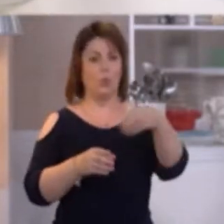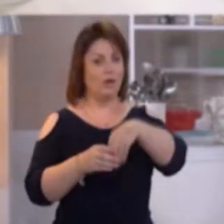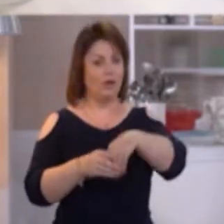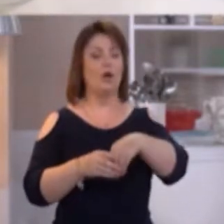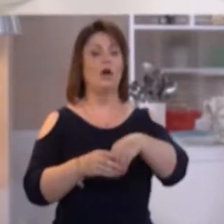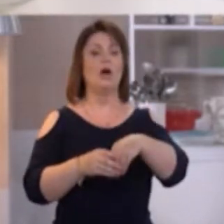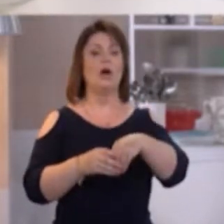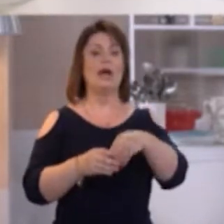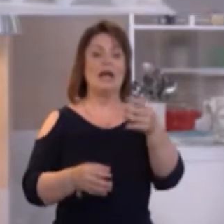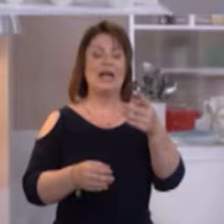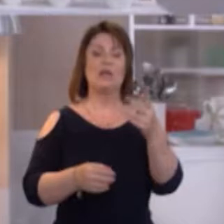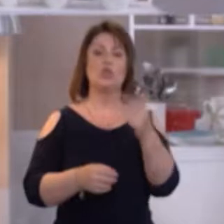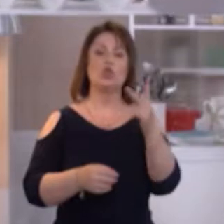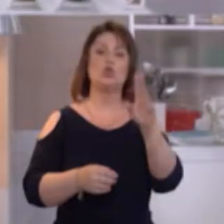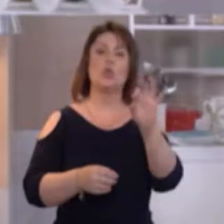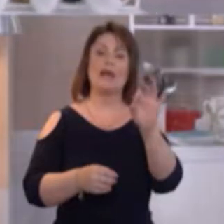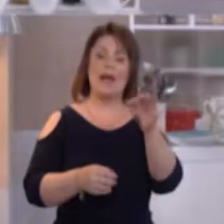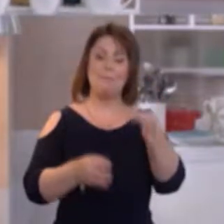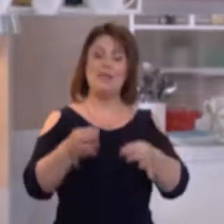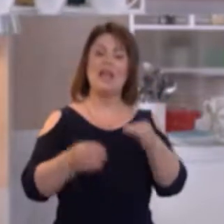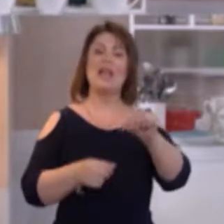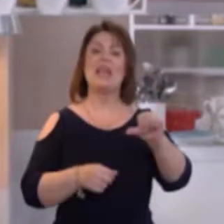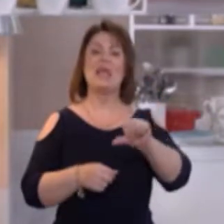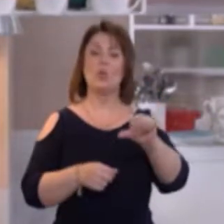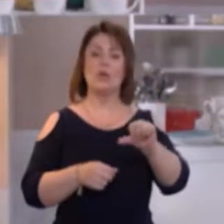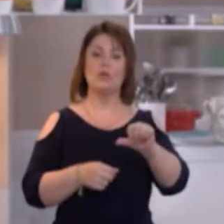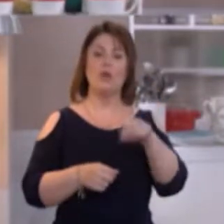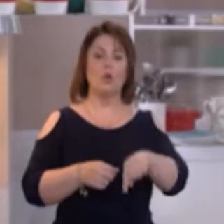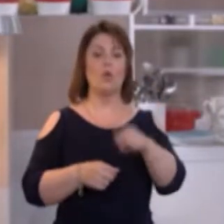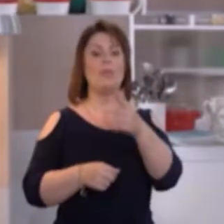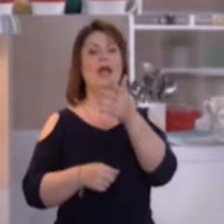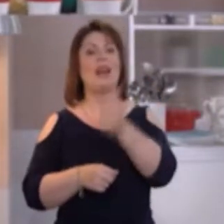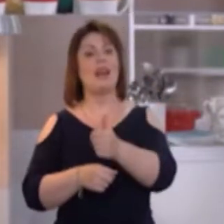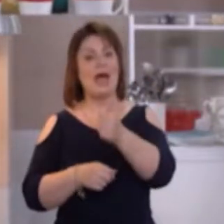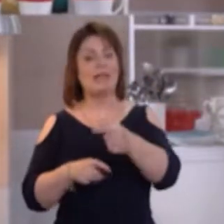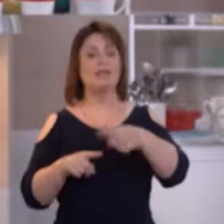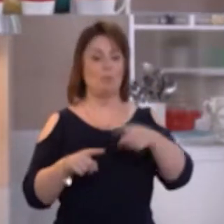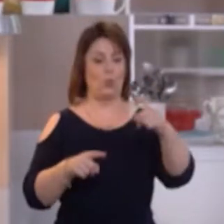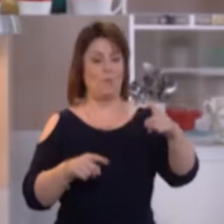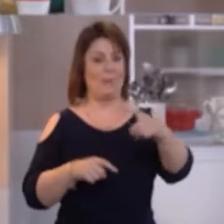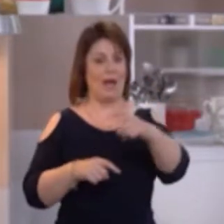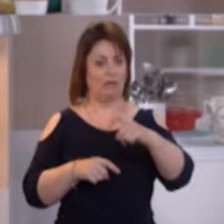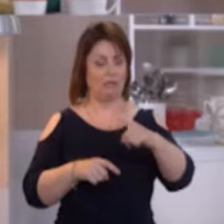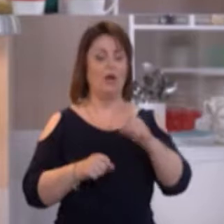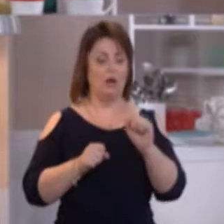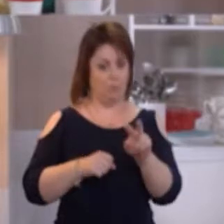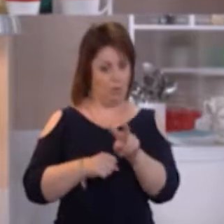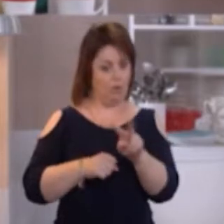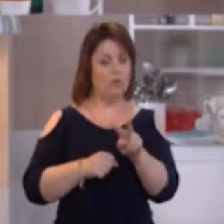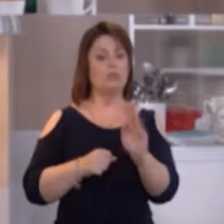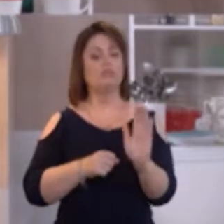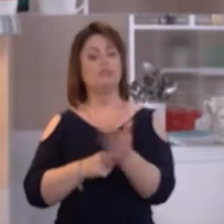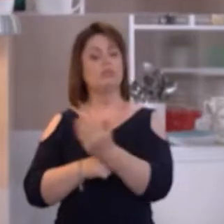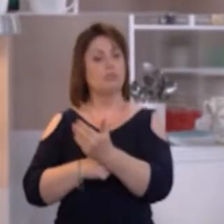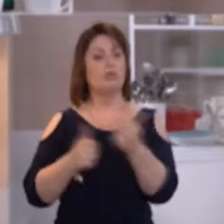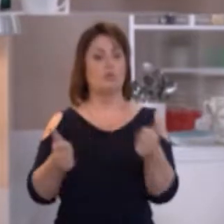250 grammi millilitri di liquido, che è ovviamente un liquido un po' grasso perché è latte e panna, ok? Quindi se vogliamo sostituire i